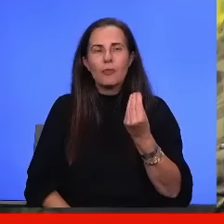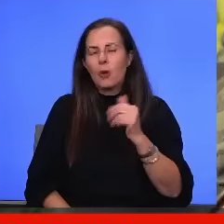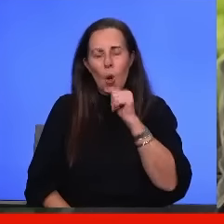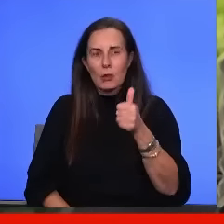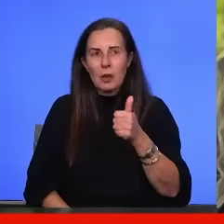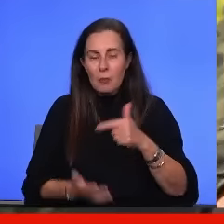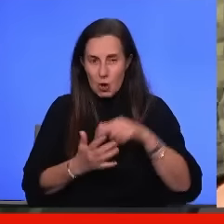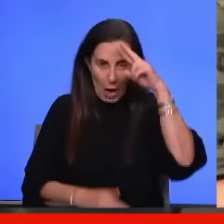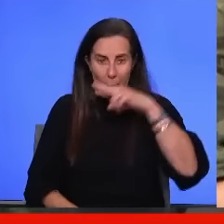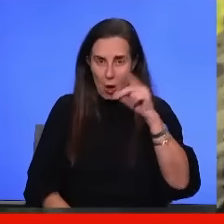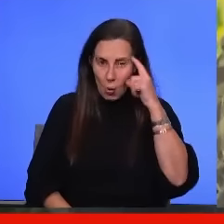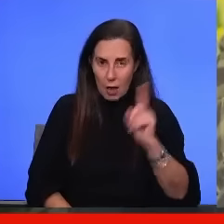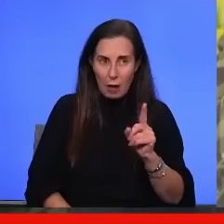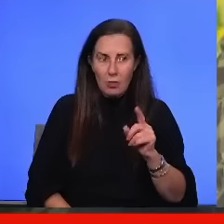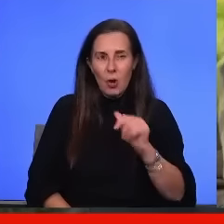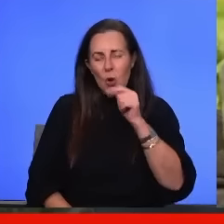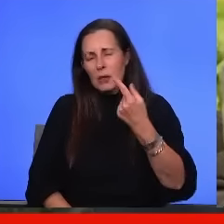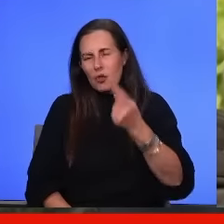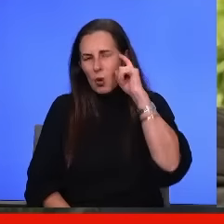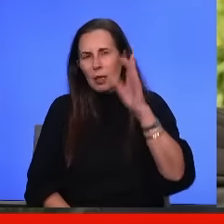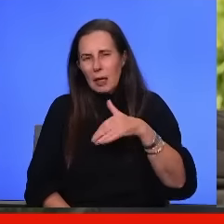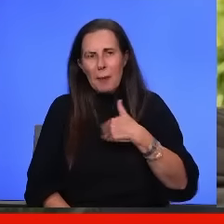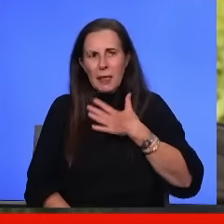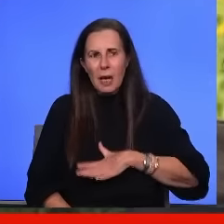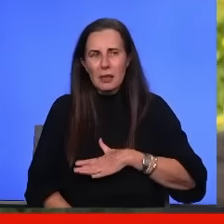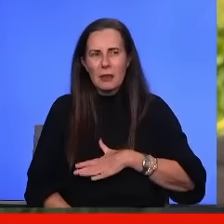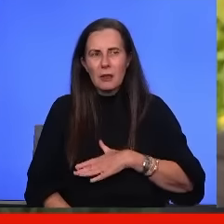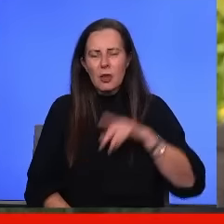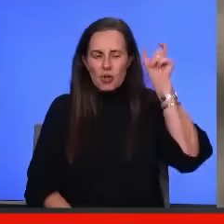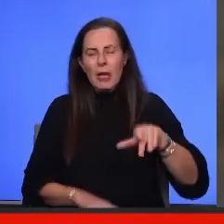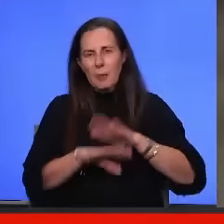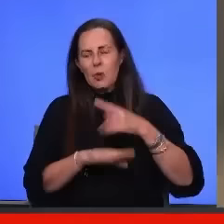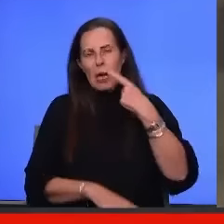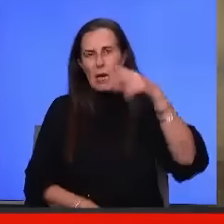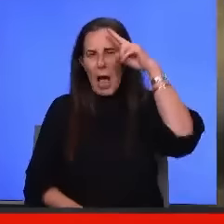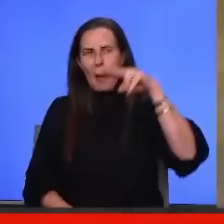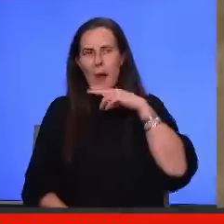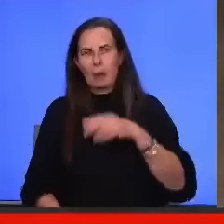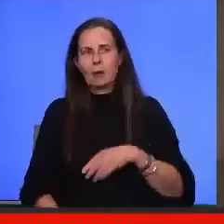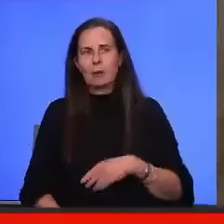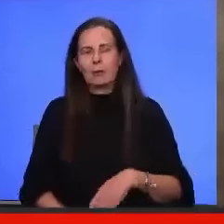לא להדיג את אבא. לא להדיג אותו, ואני גם רציתי שמישהו מקצועי יעשה זה.